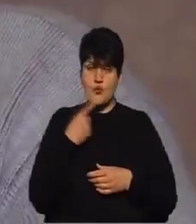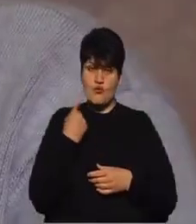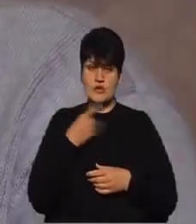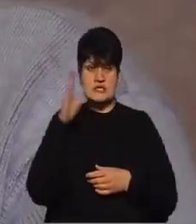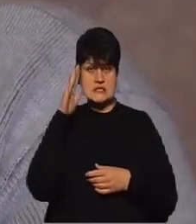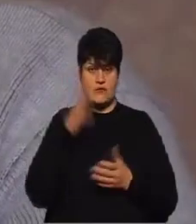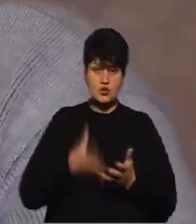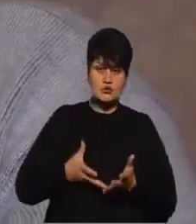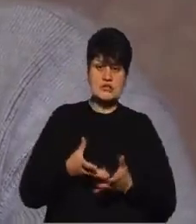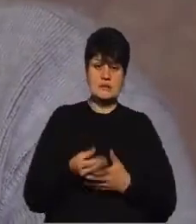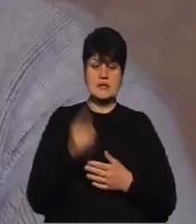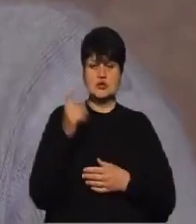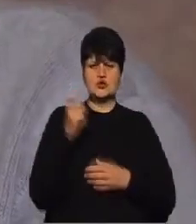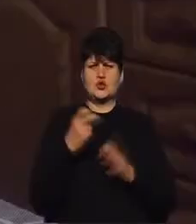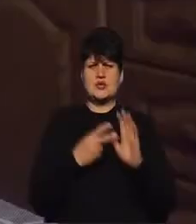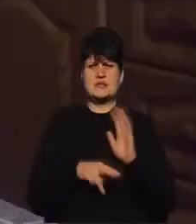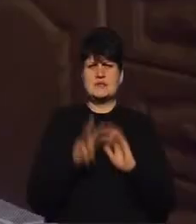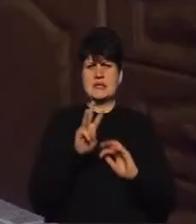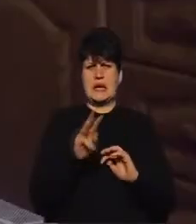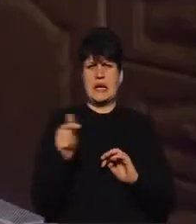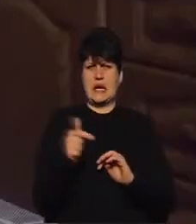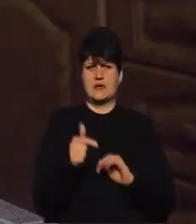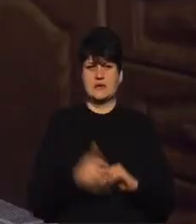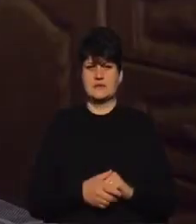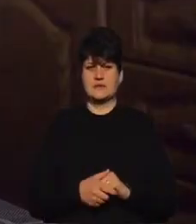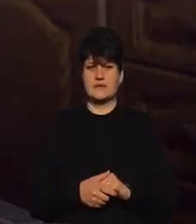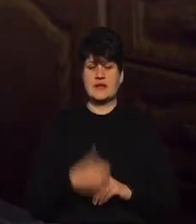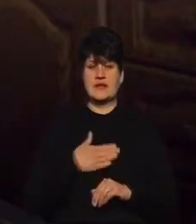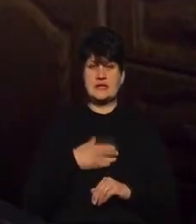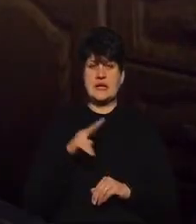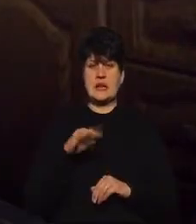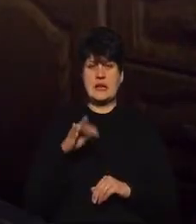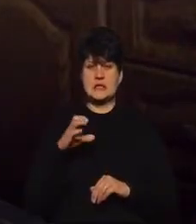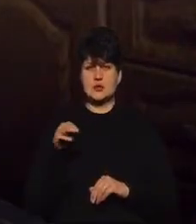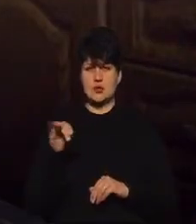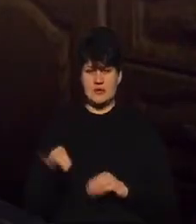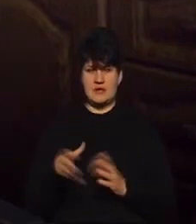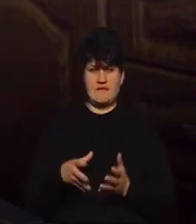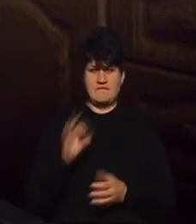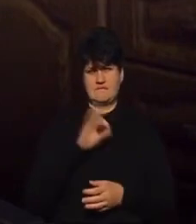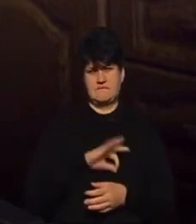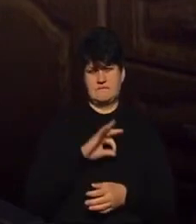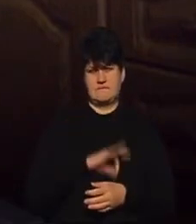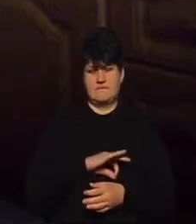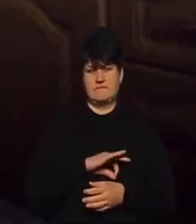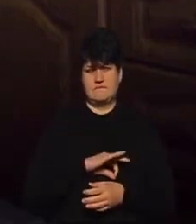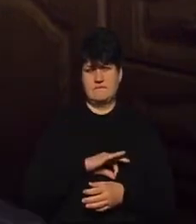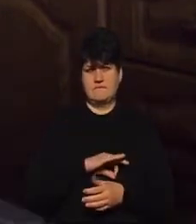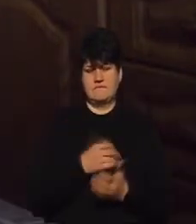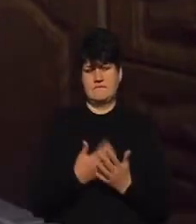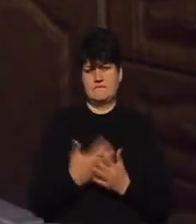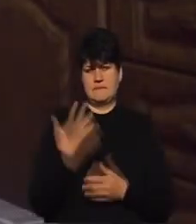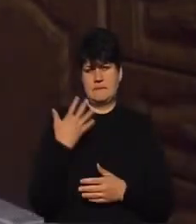заплатила 173 гривні. Я за листопад використала, ми використали 5 кубів,